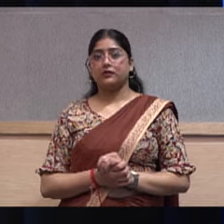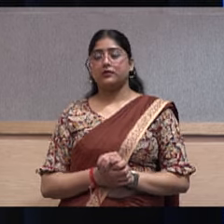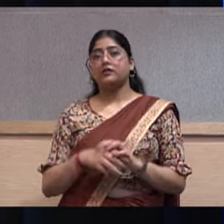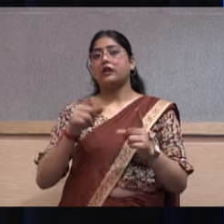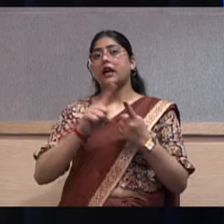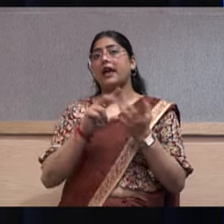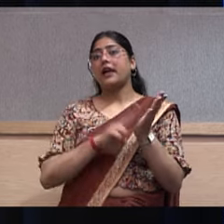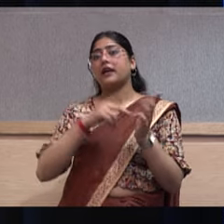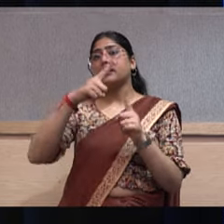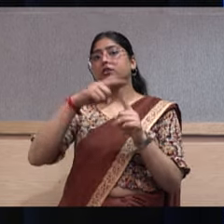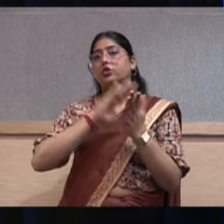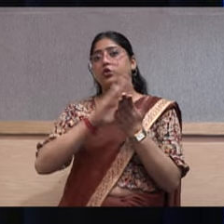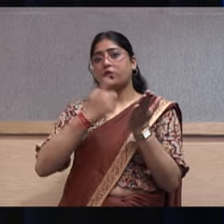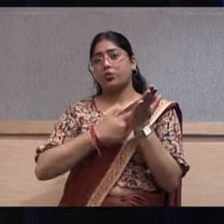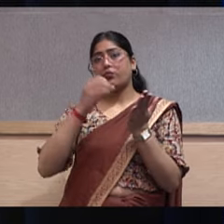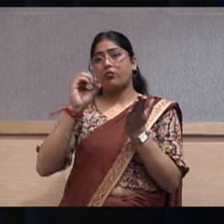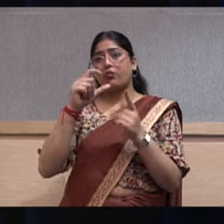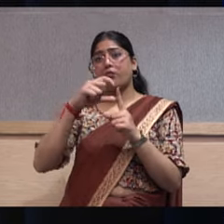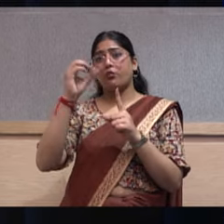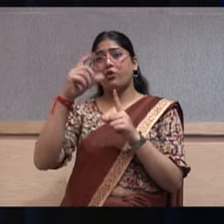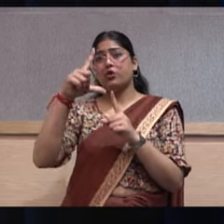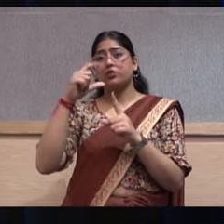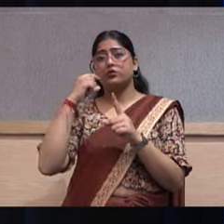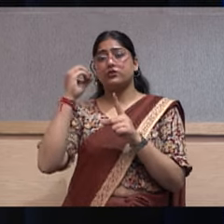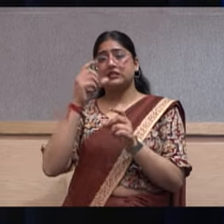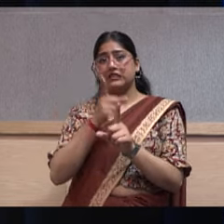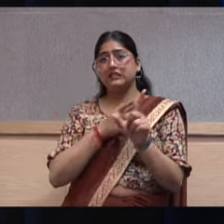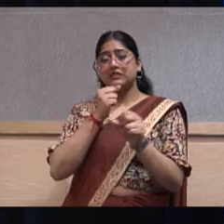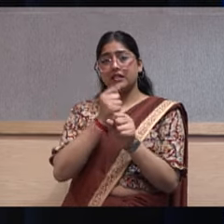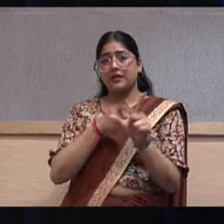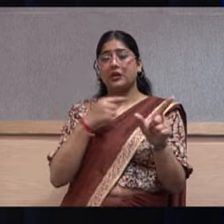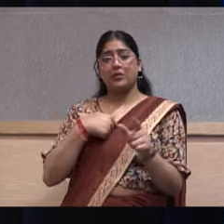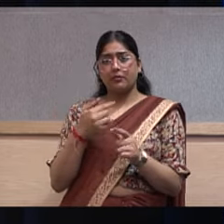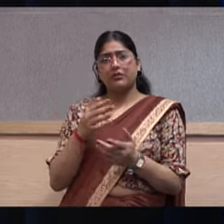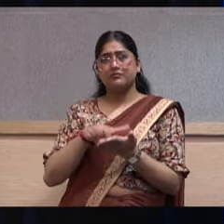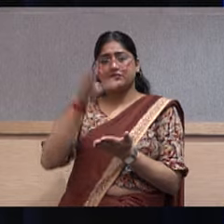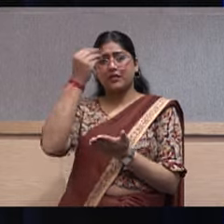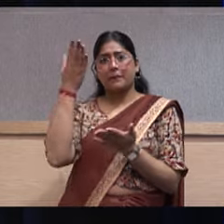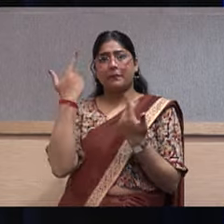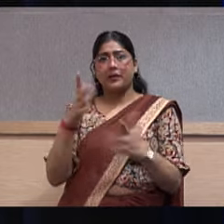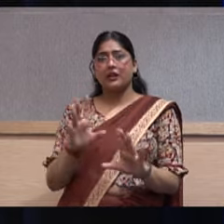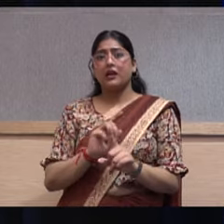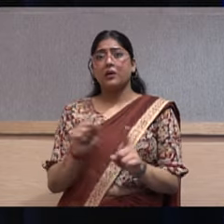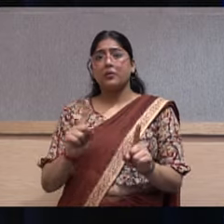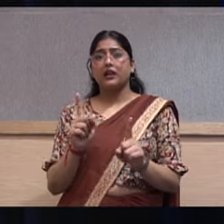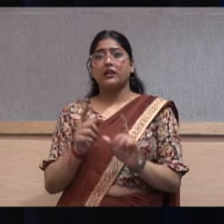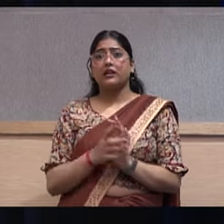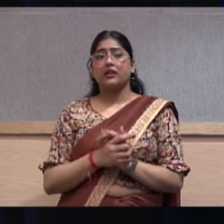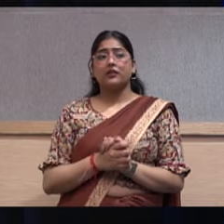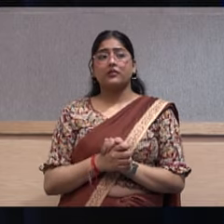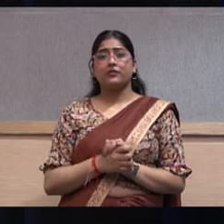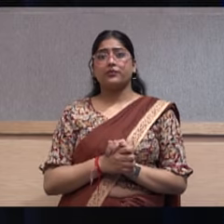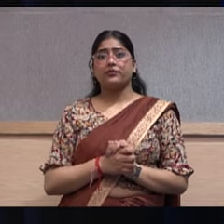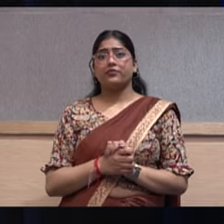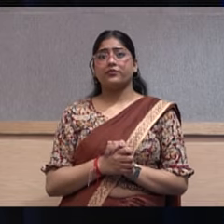विद्यार्थी तो हूं ही लेकिन मैं अपमान से जीने वाला व्यक्ति नहीं हूं गलानी से कोई समाज खड़ा नहीं हुआ